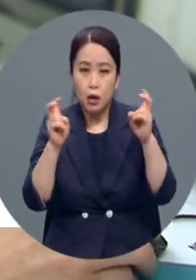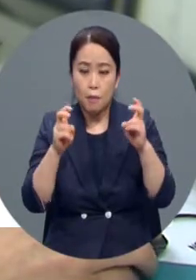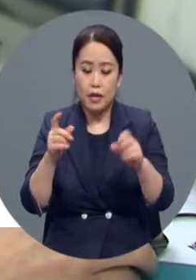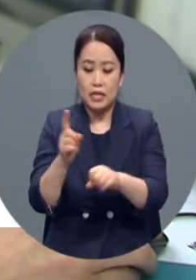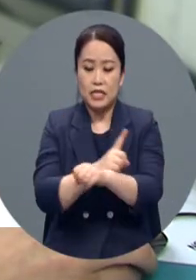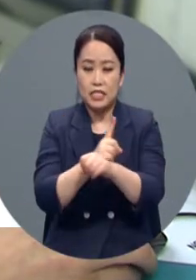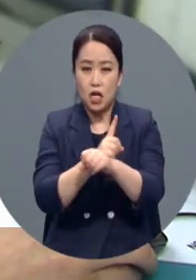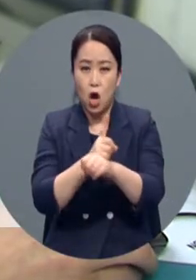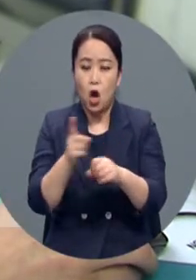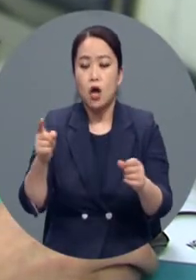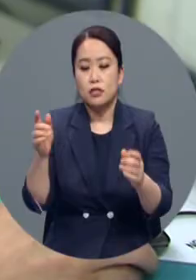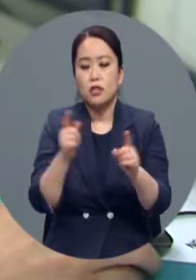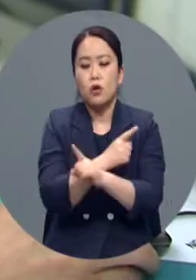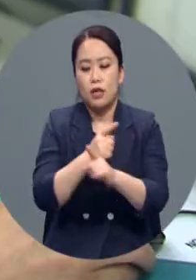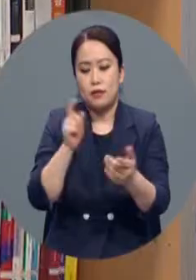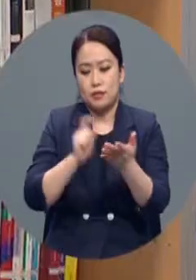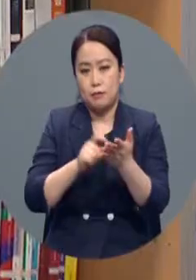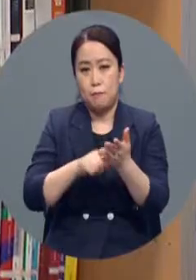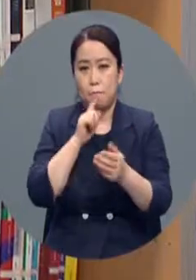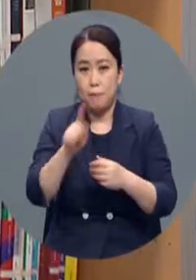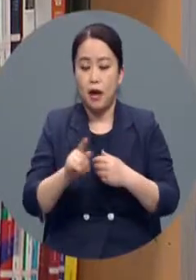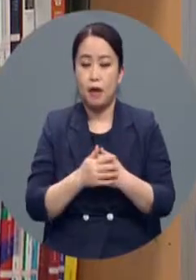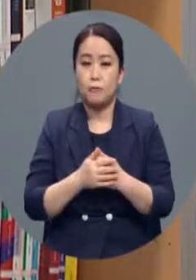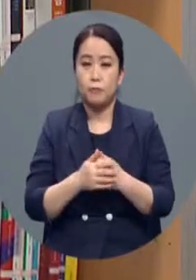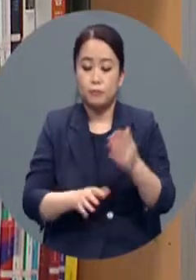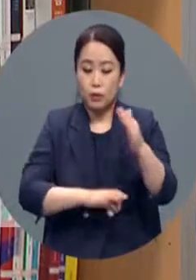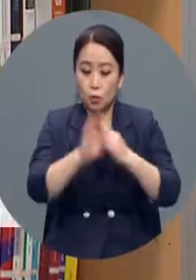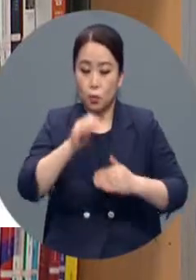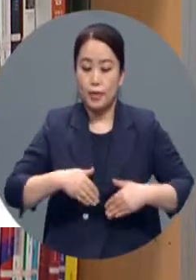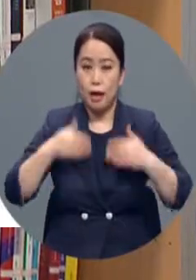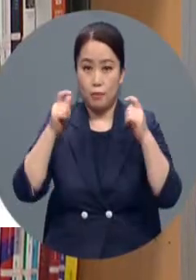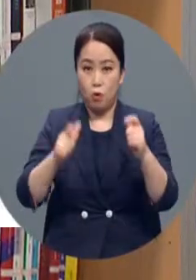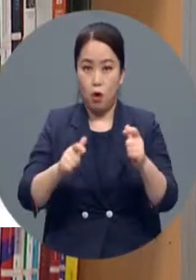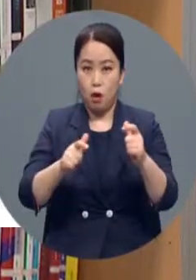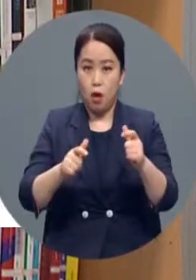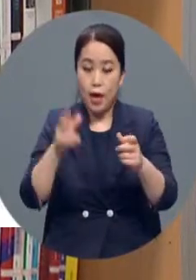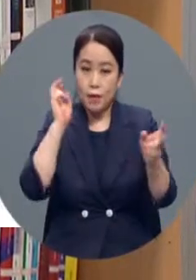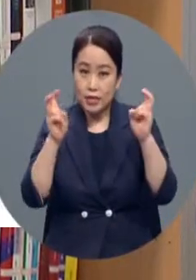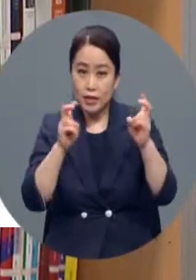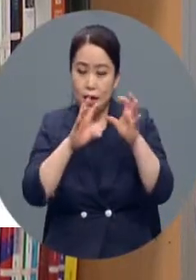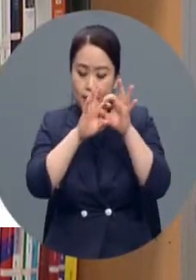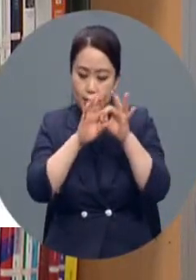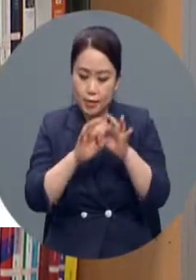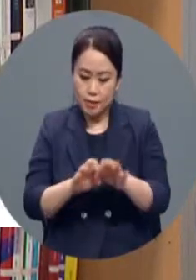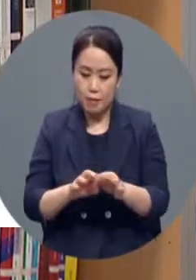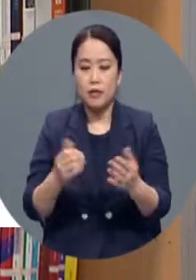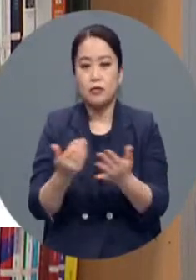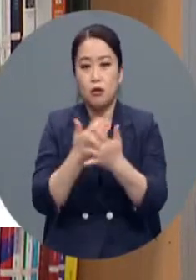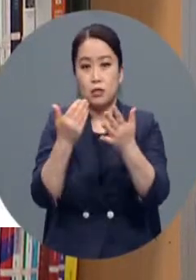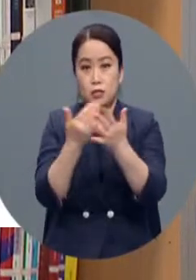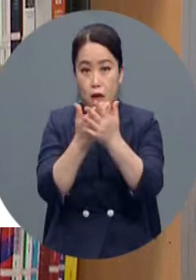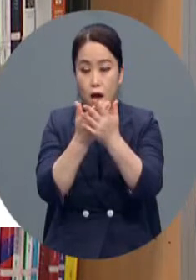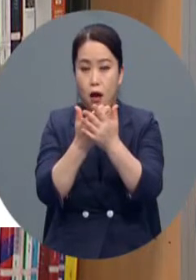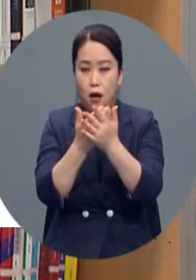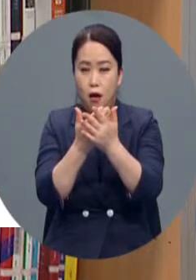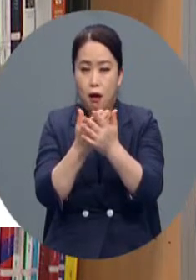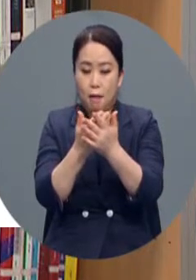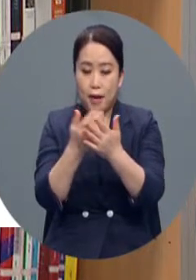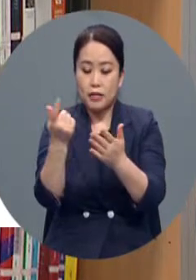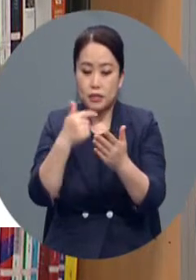시급하다고 강조했습니다 동남 끊기 어버이 지속적인 성장 모멘텀 확보를 위해서는